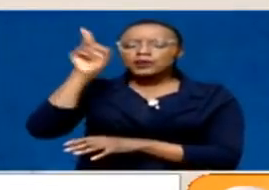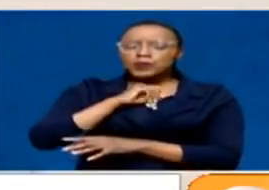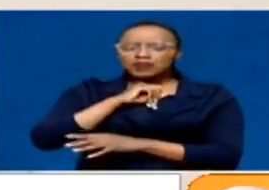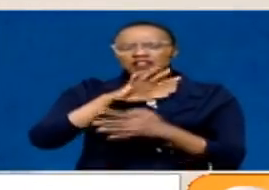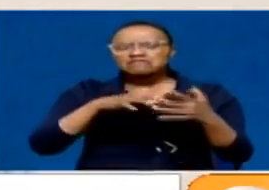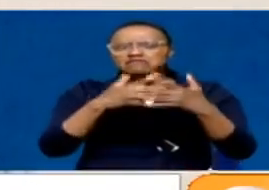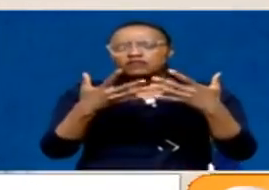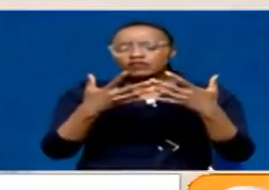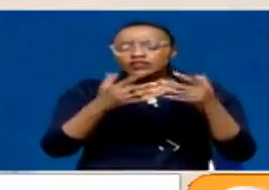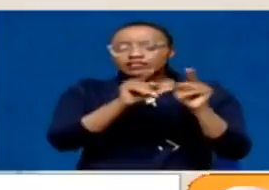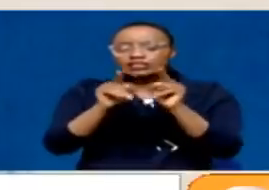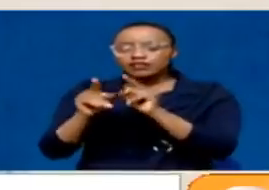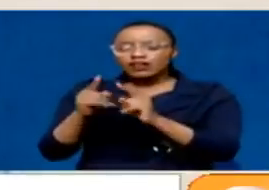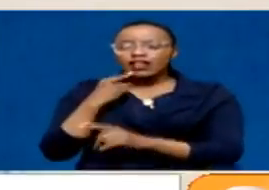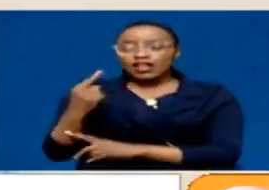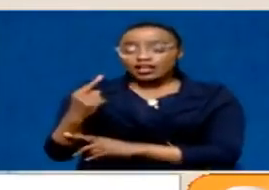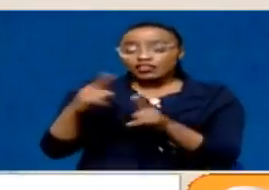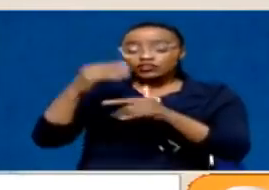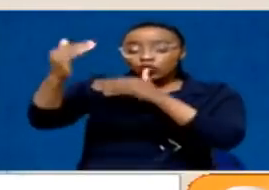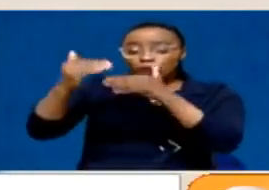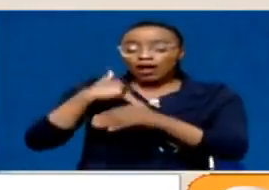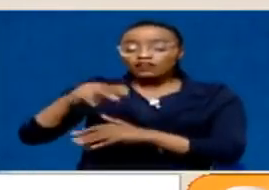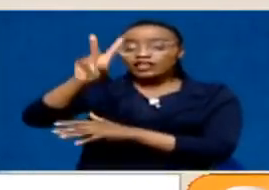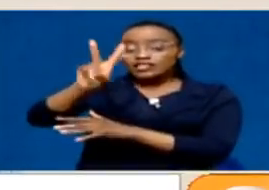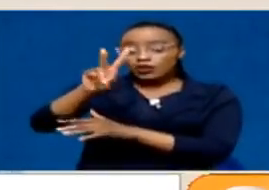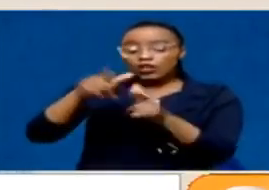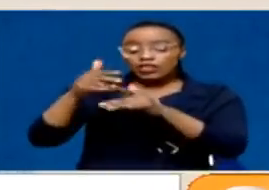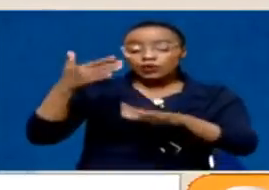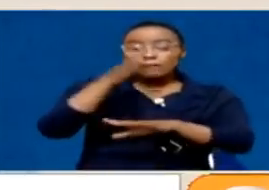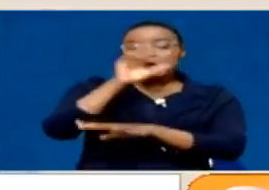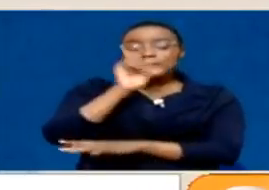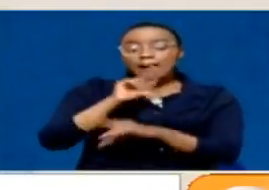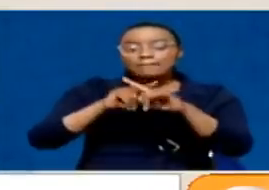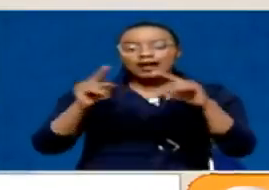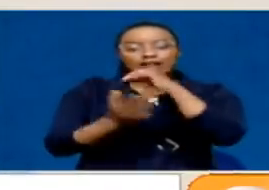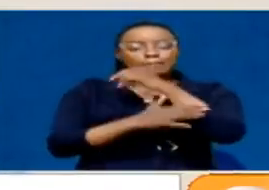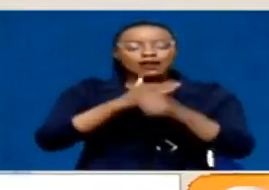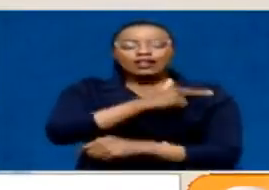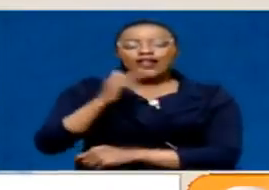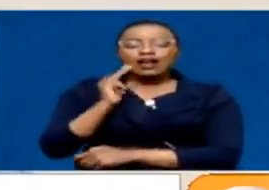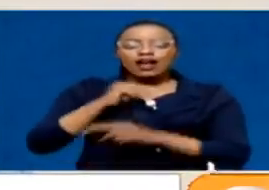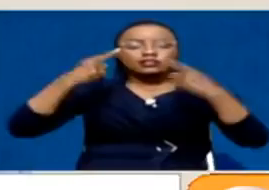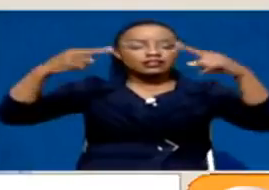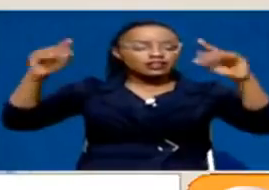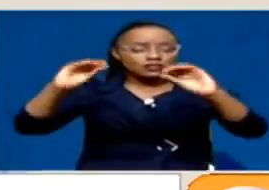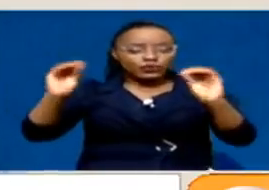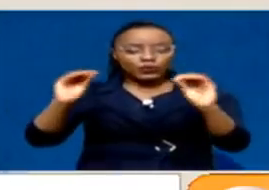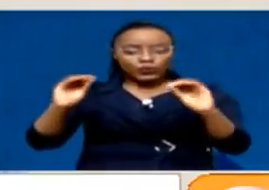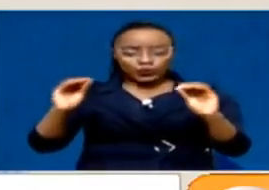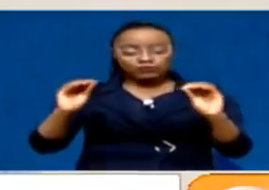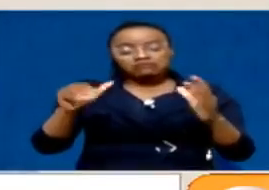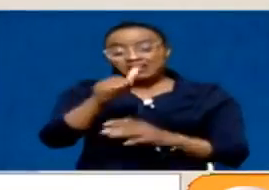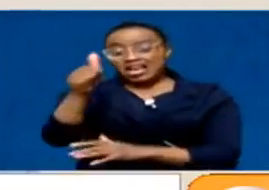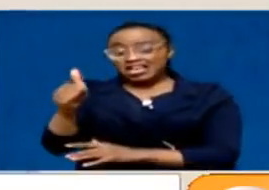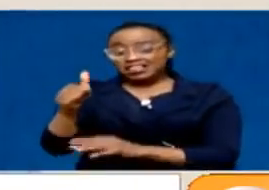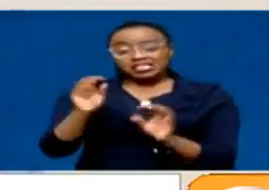neti sebe moja. Sasa tutakaribia tutegelee sebe ya pili turudi. Lakini kwa bahati mbaya hatukufaulu kutega tena